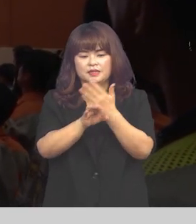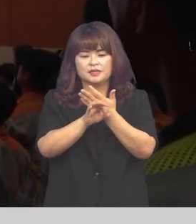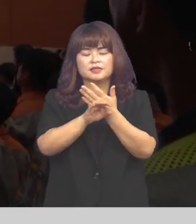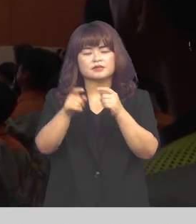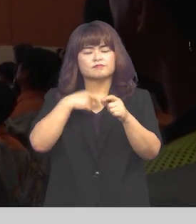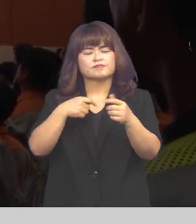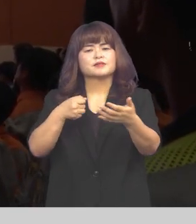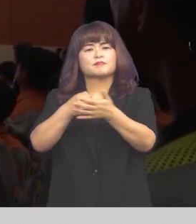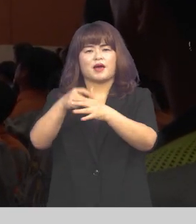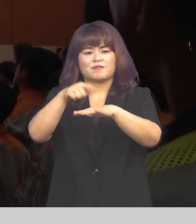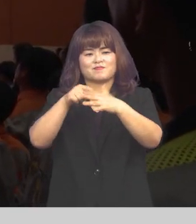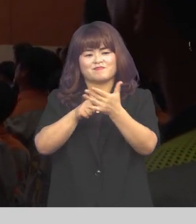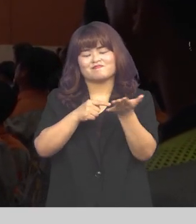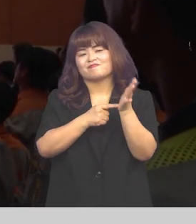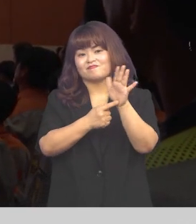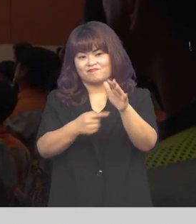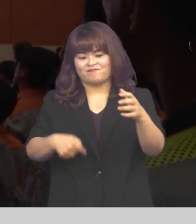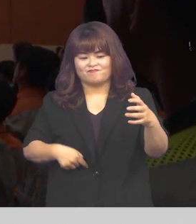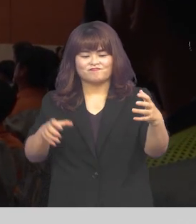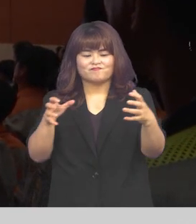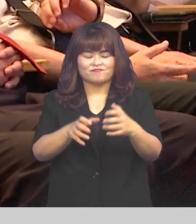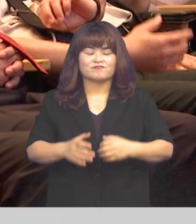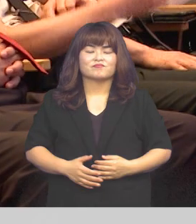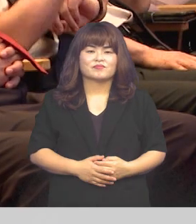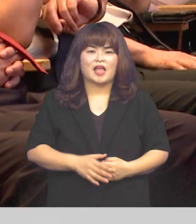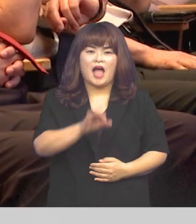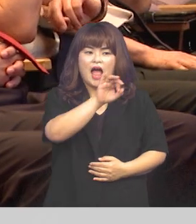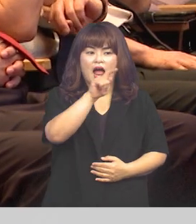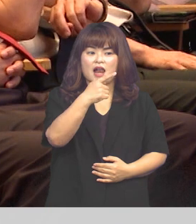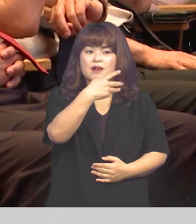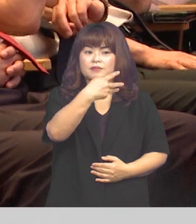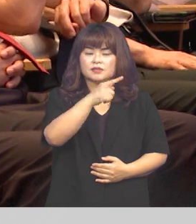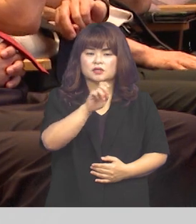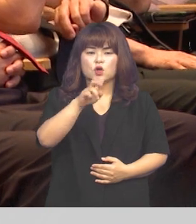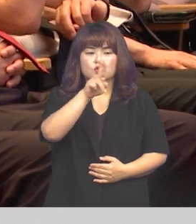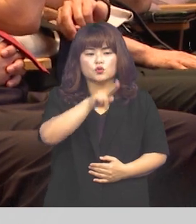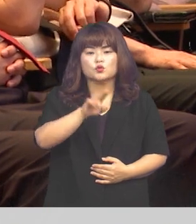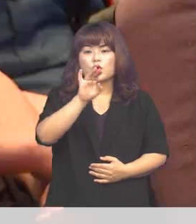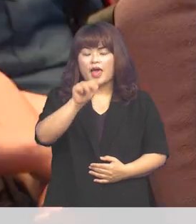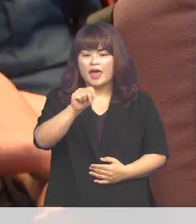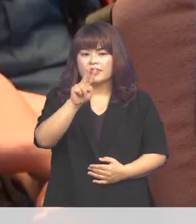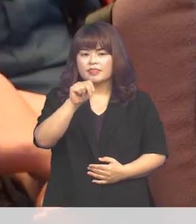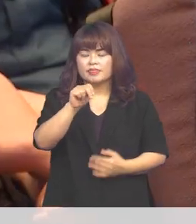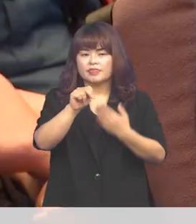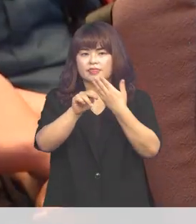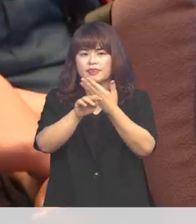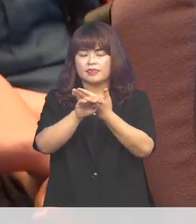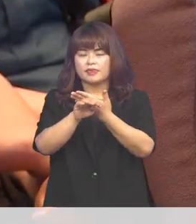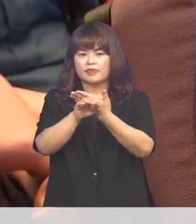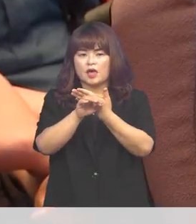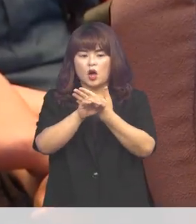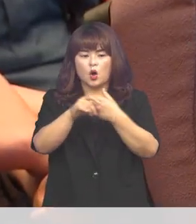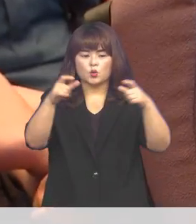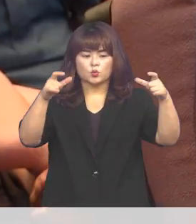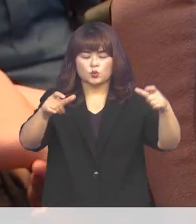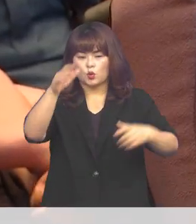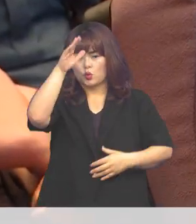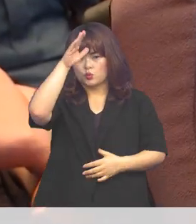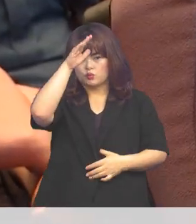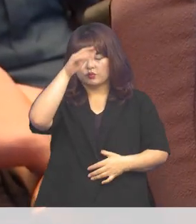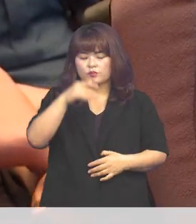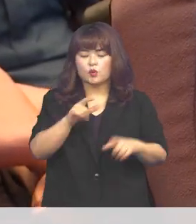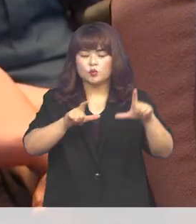시민안전을 위한 의지를 다졌습니다. 한편 이날 알프아이바 블릭버그 UN 재해경감위험사무국